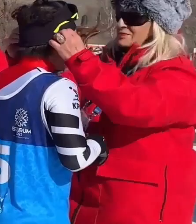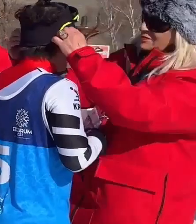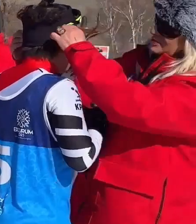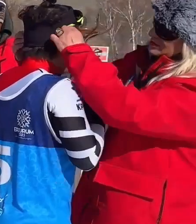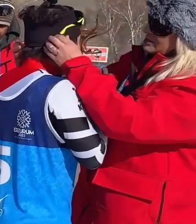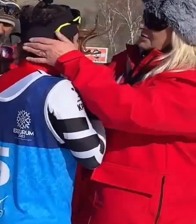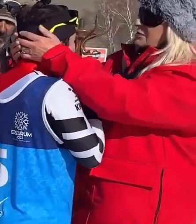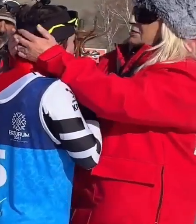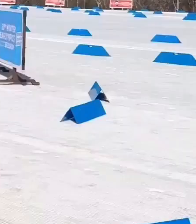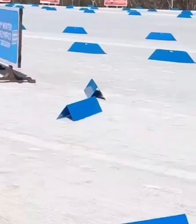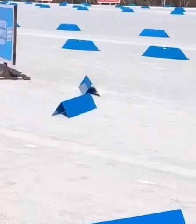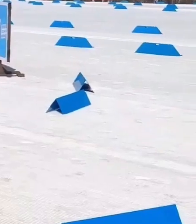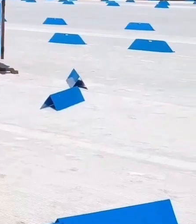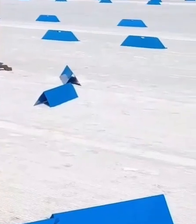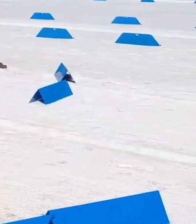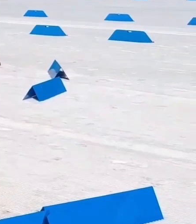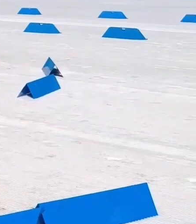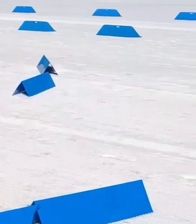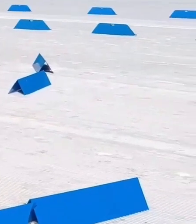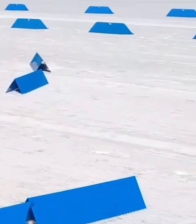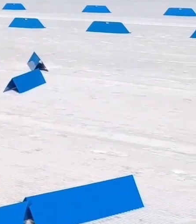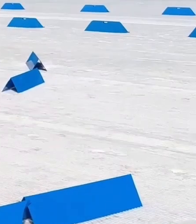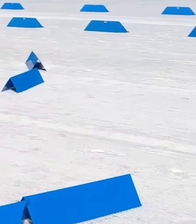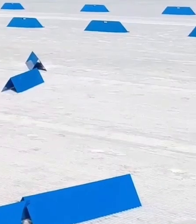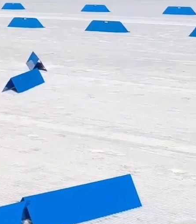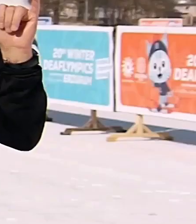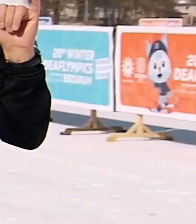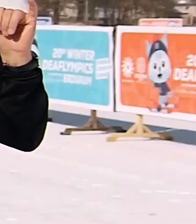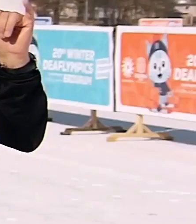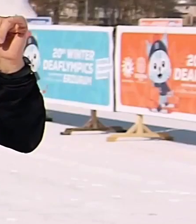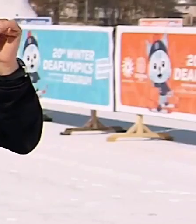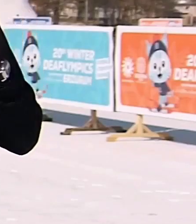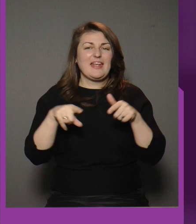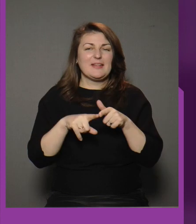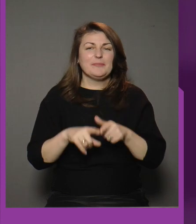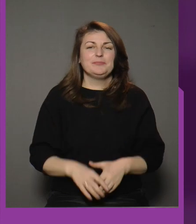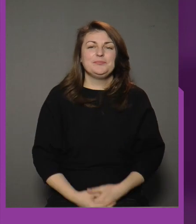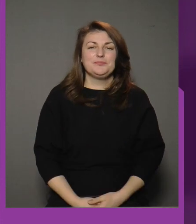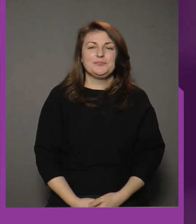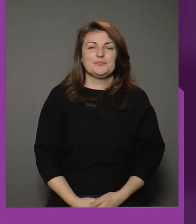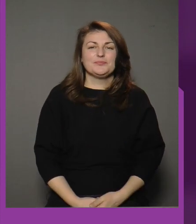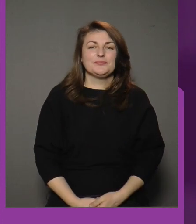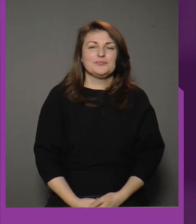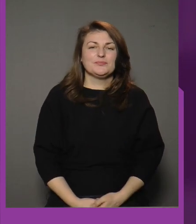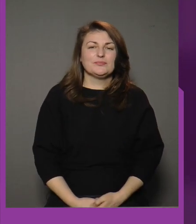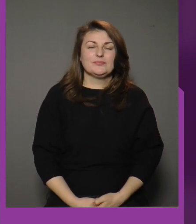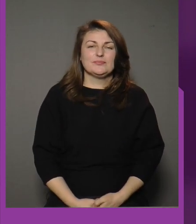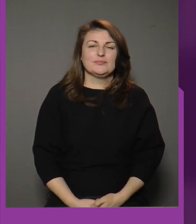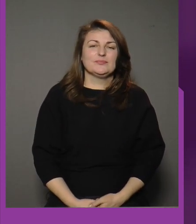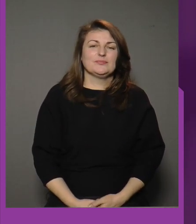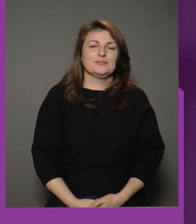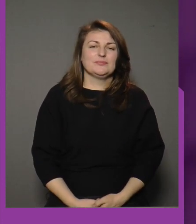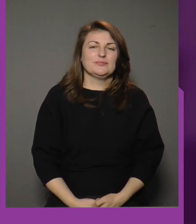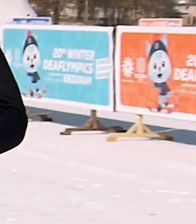висловлювали слова підтримки в такий нелегкий для нас час і інші країни. Вони були дуже здивовані, що